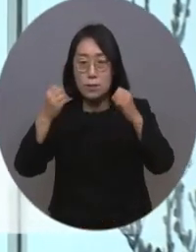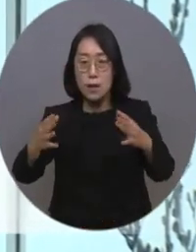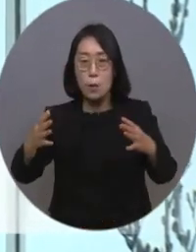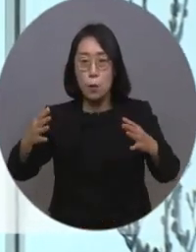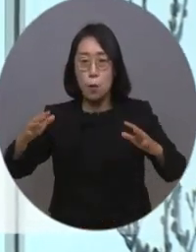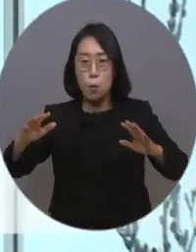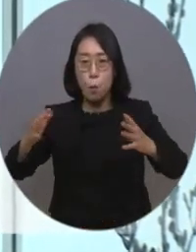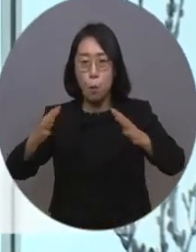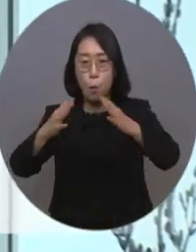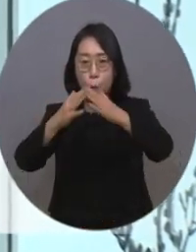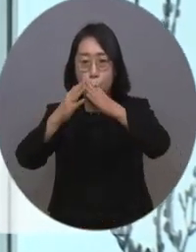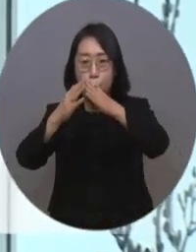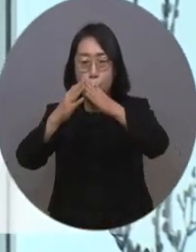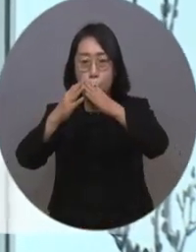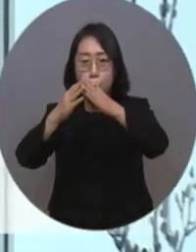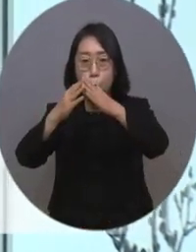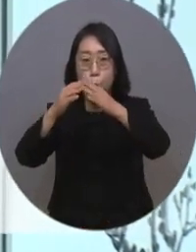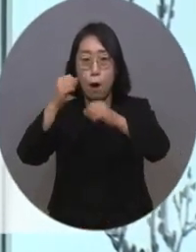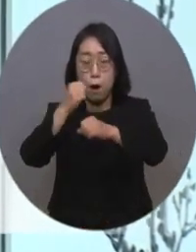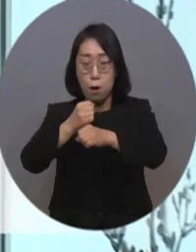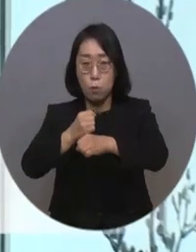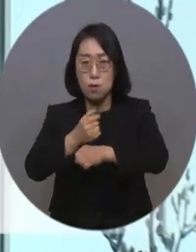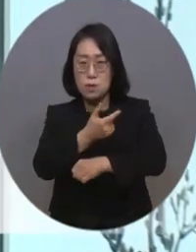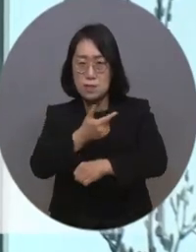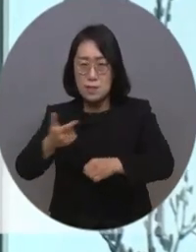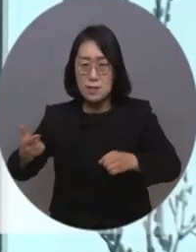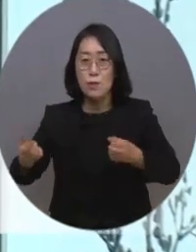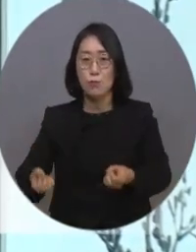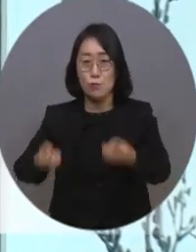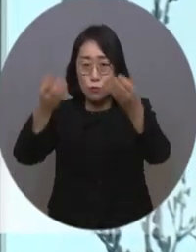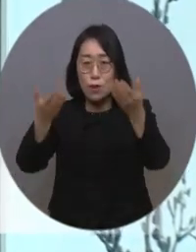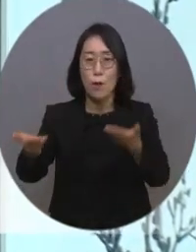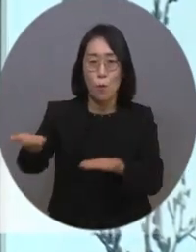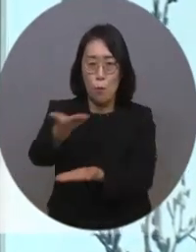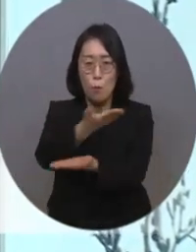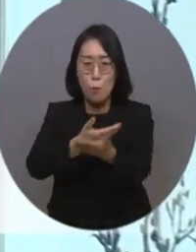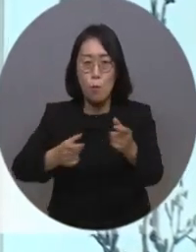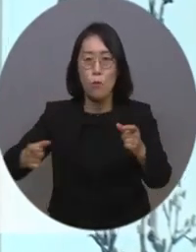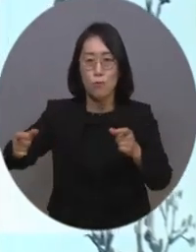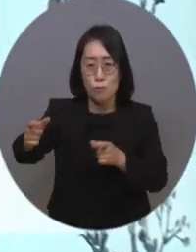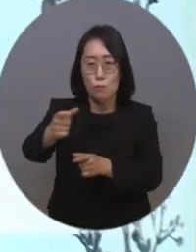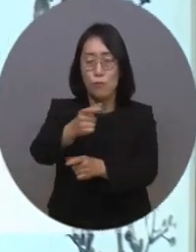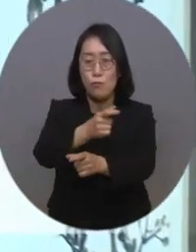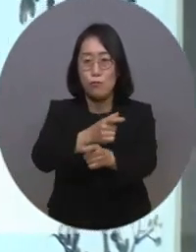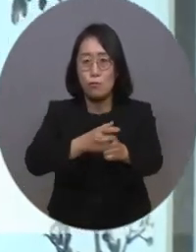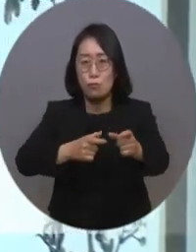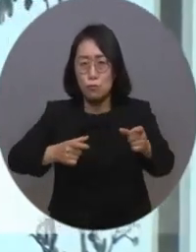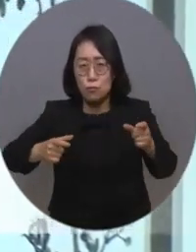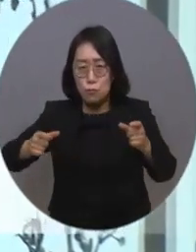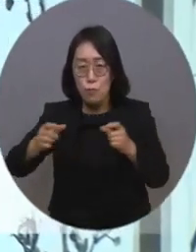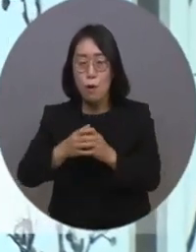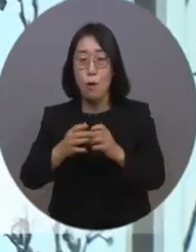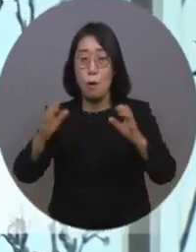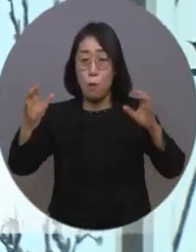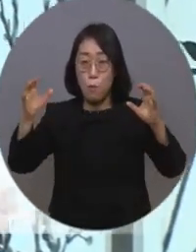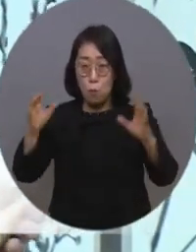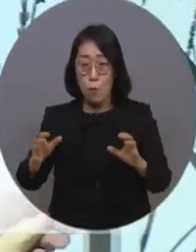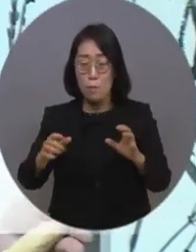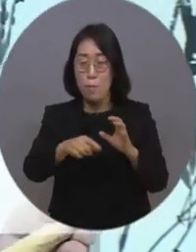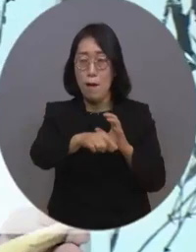영덕전 세를 짓고 재연을 배제하여 삼의 용왕을 청량하니 군신